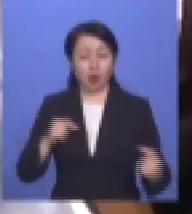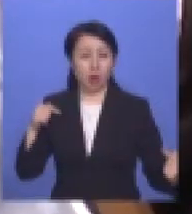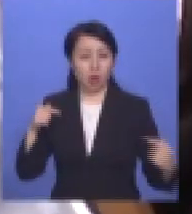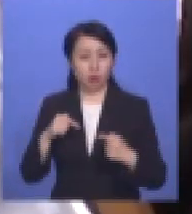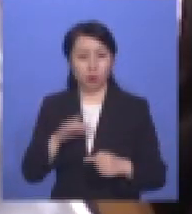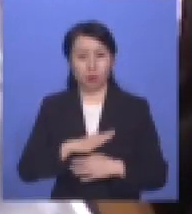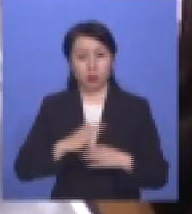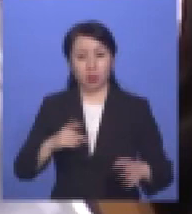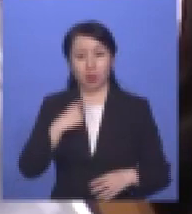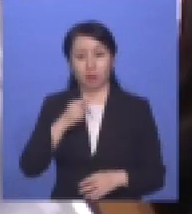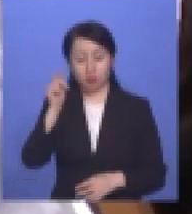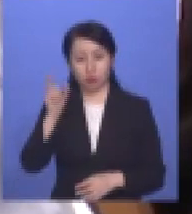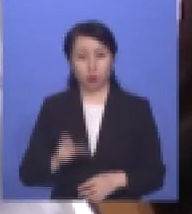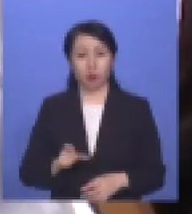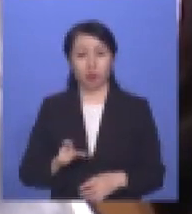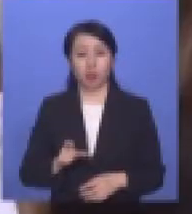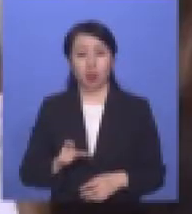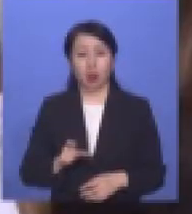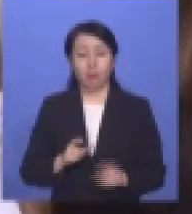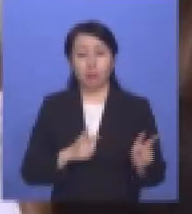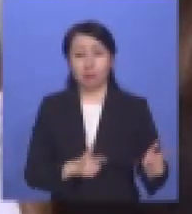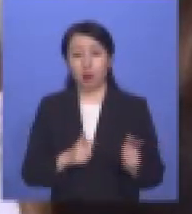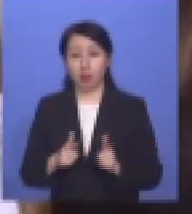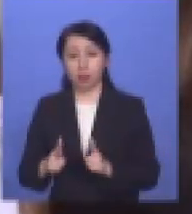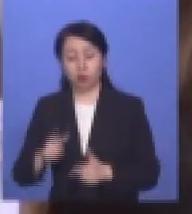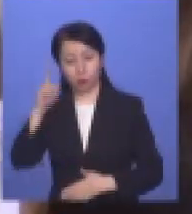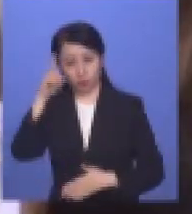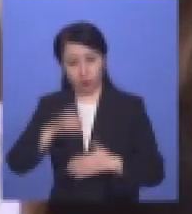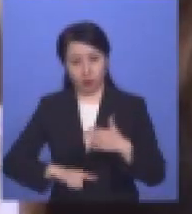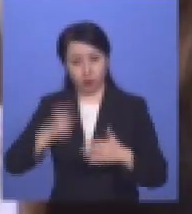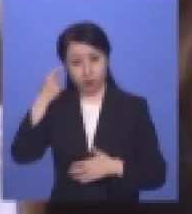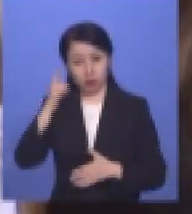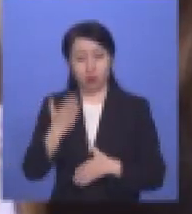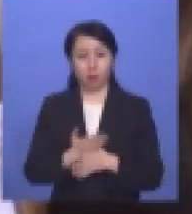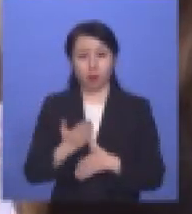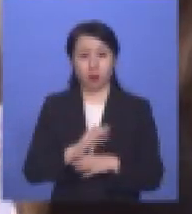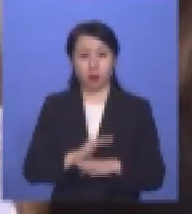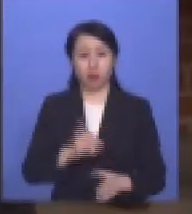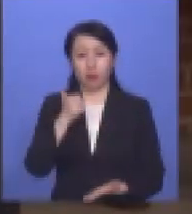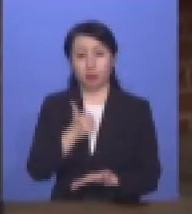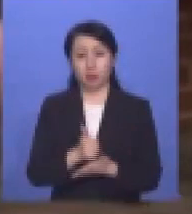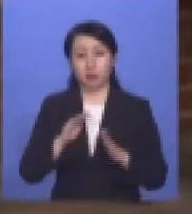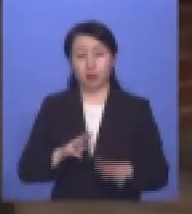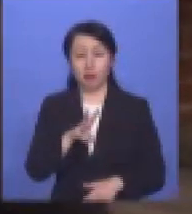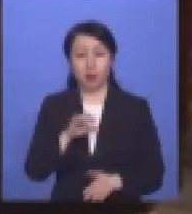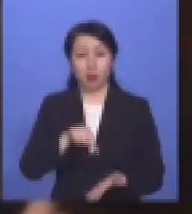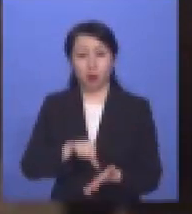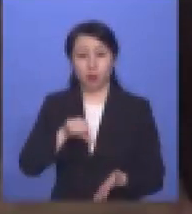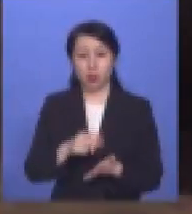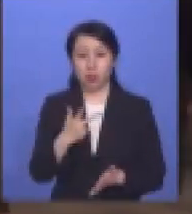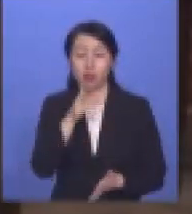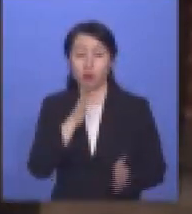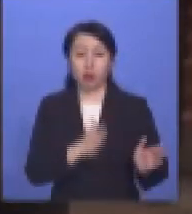была достойной, отмечают школьники. Но усердная подготовка и вера в свои знания помогли ребятам занять призовые места. Милана участвует уже